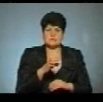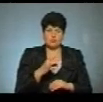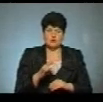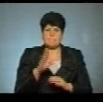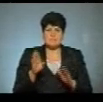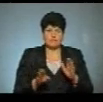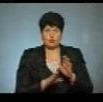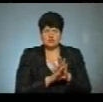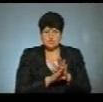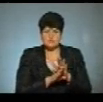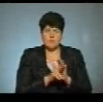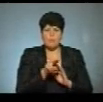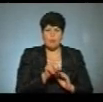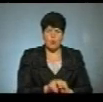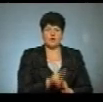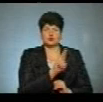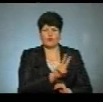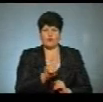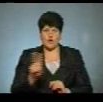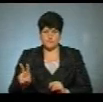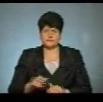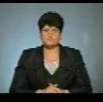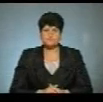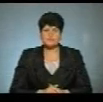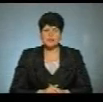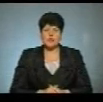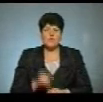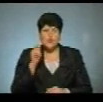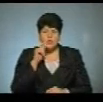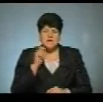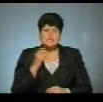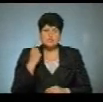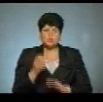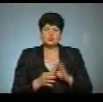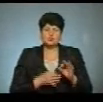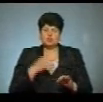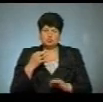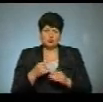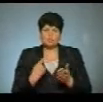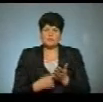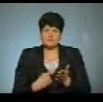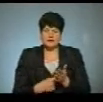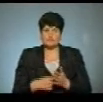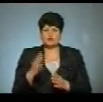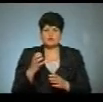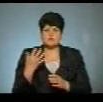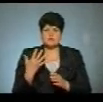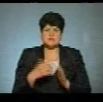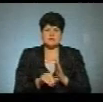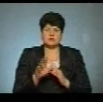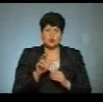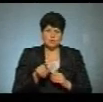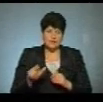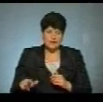та Підволочиському – по 2 хворих. В Україні за добу коронавірус підтвердили в 456 людей. Загалом,